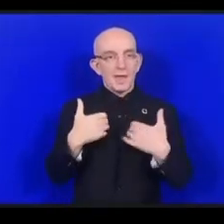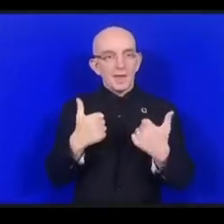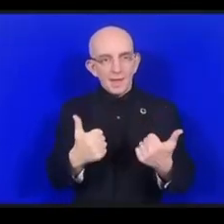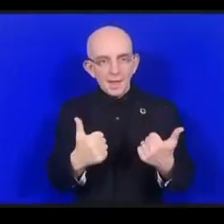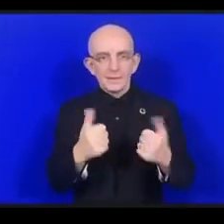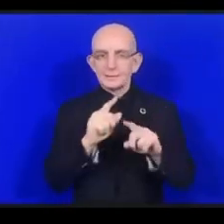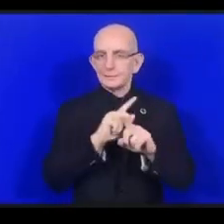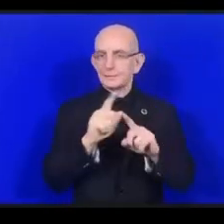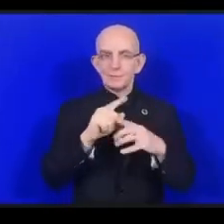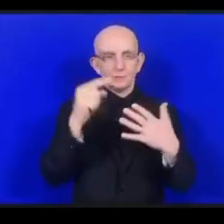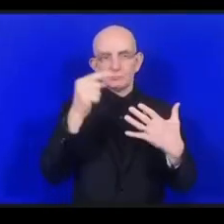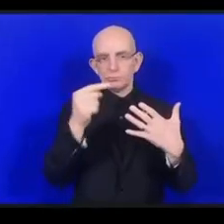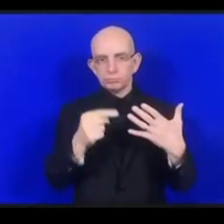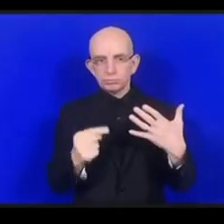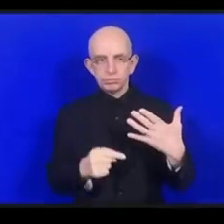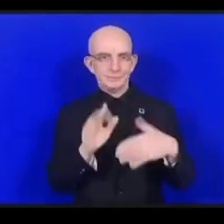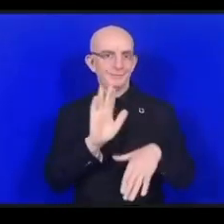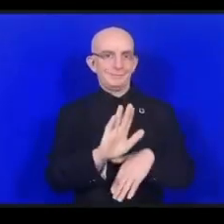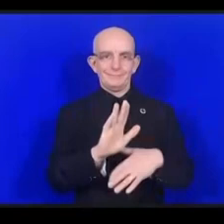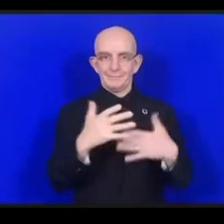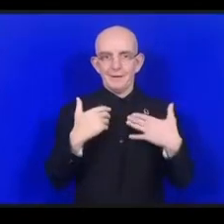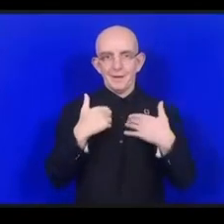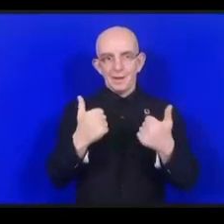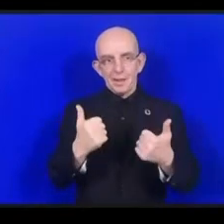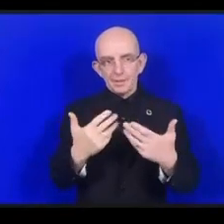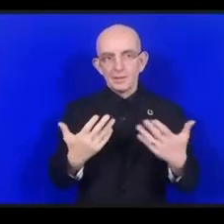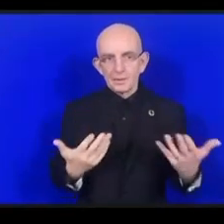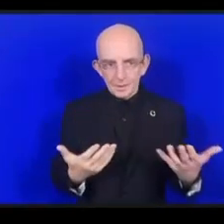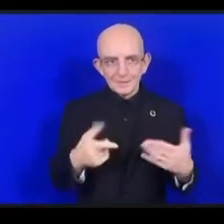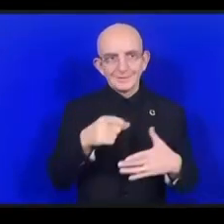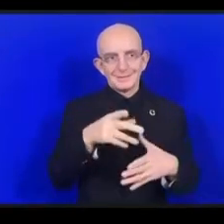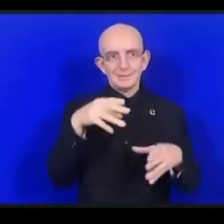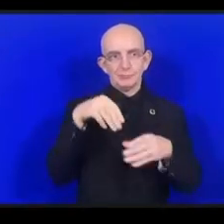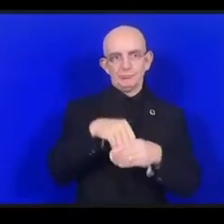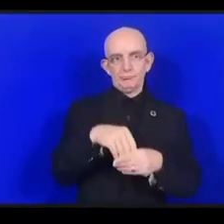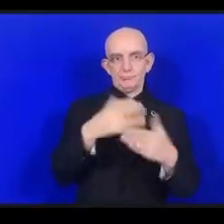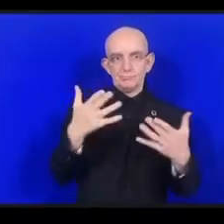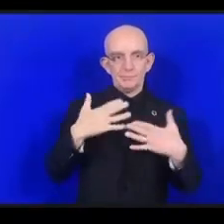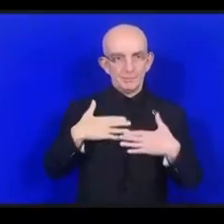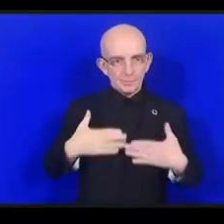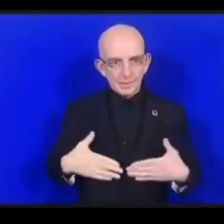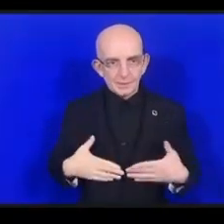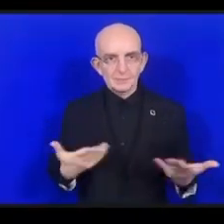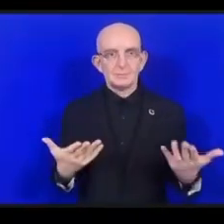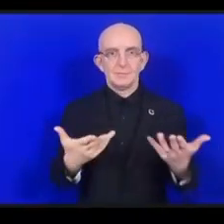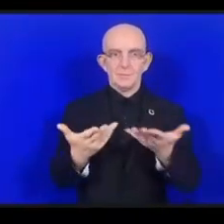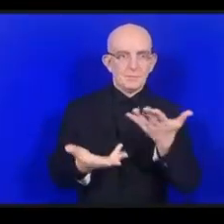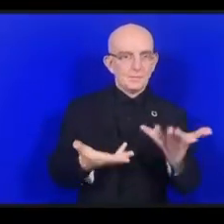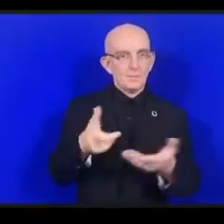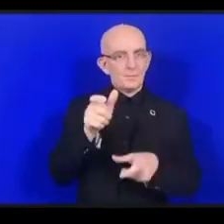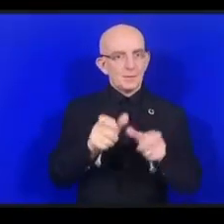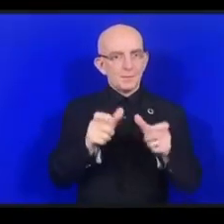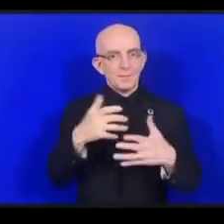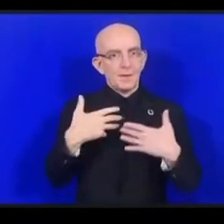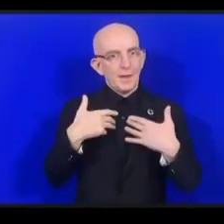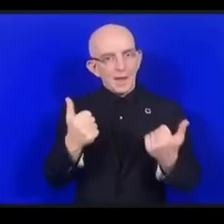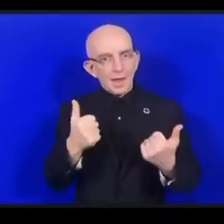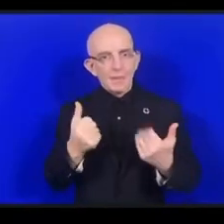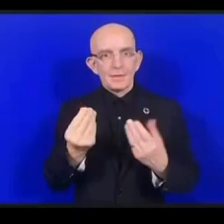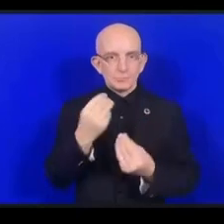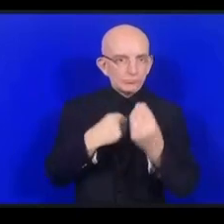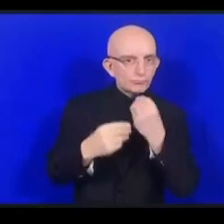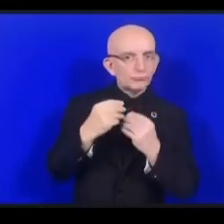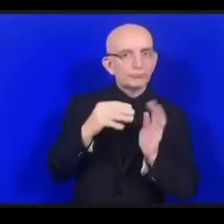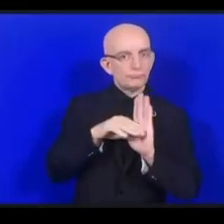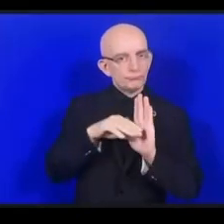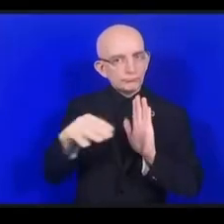来这个促进人类的健康，还有这个水和卫生，还有买得起